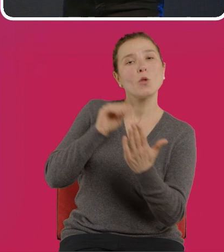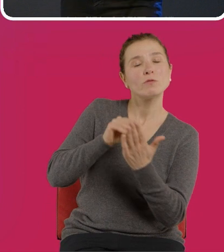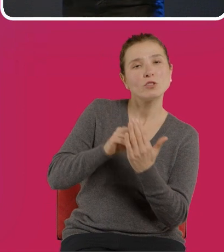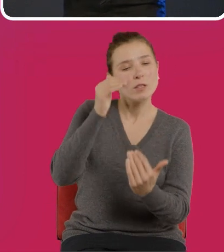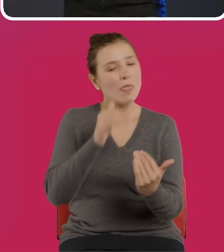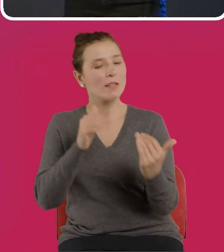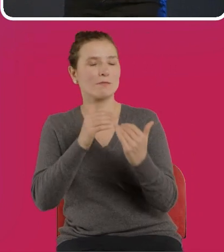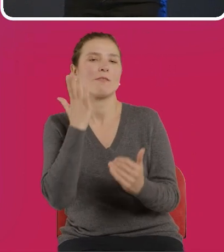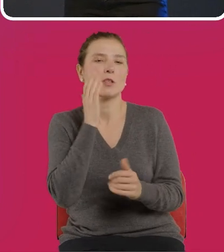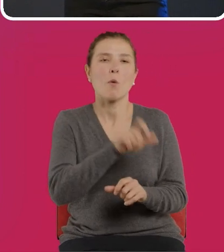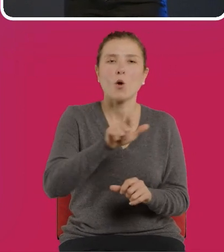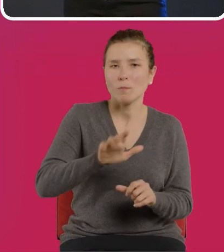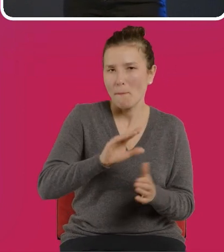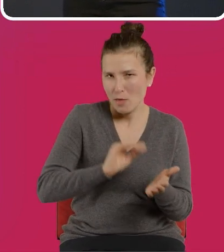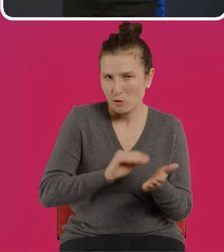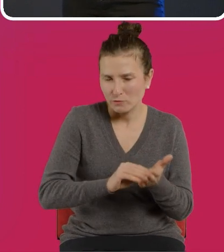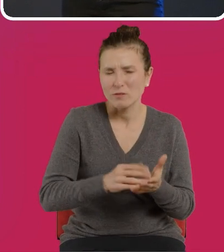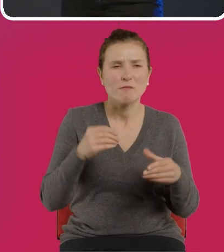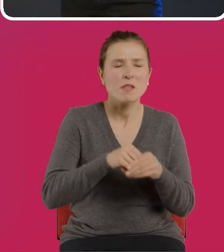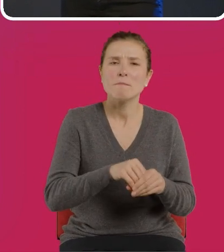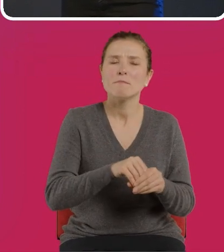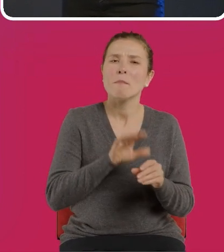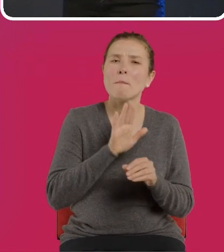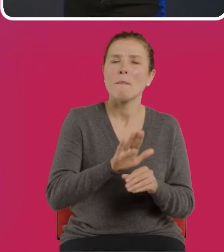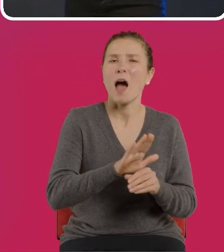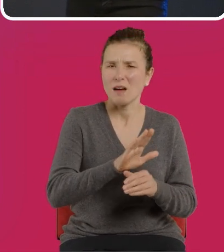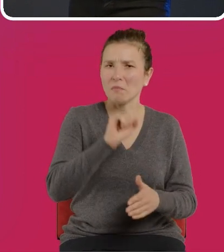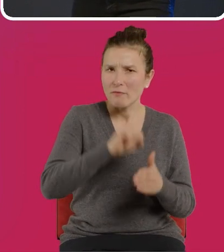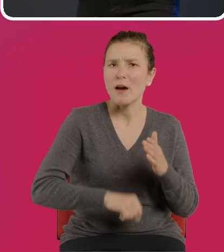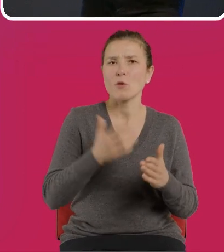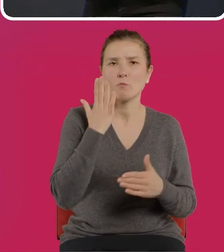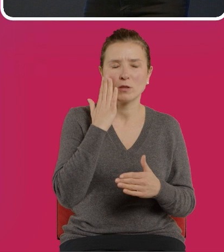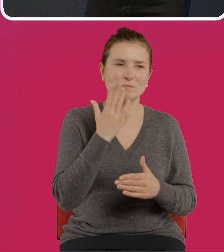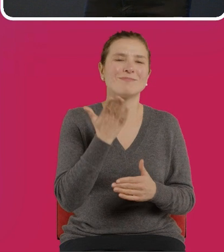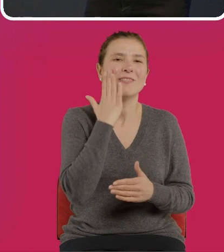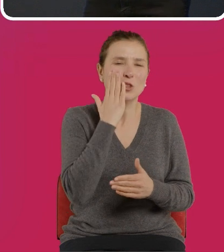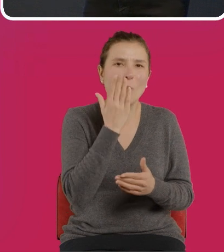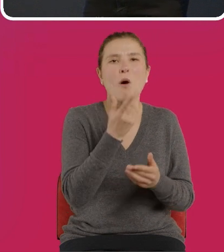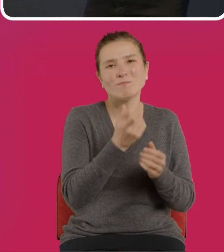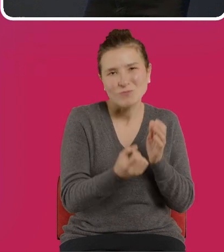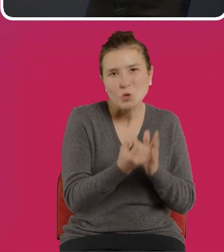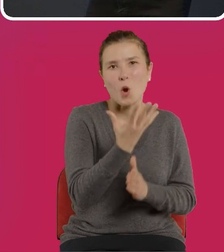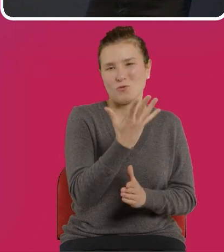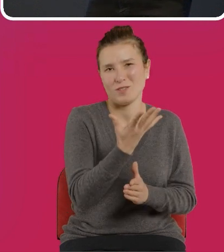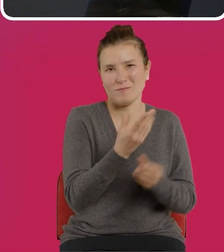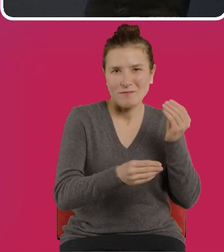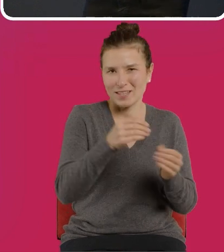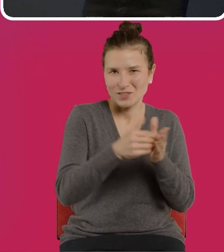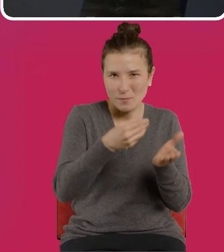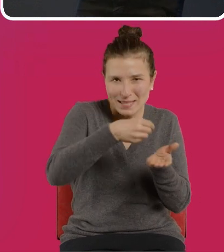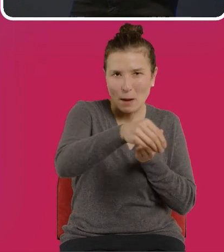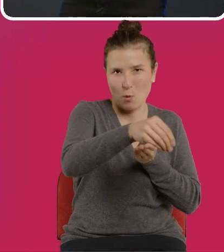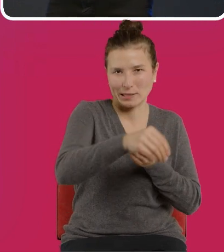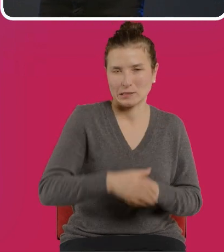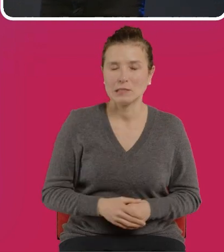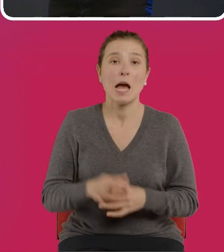Oczywiście ludzie doświadczeni, ludzie z bardzo wieloma takimi twardymi skillami są drożsi, jasne. Pytanie,